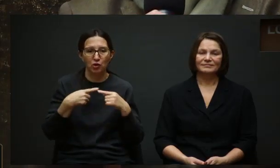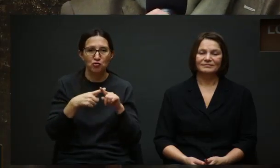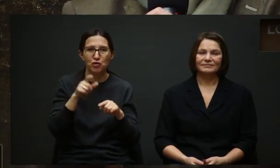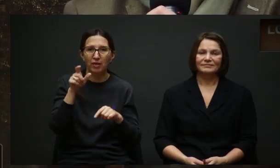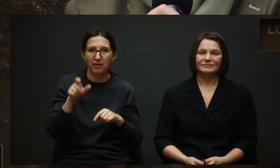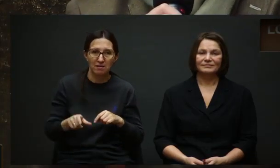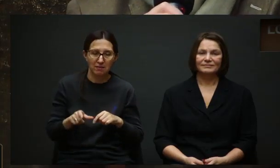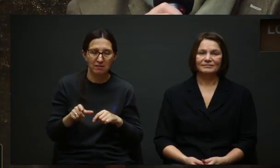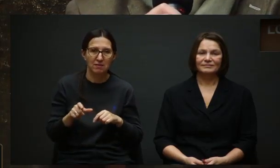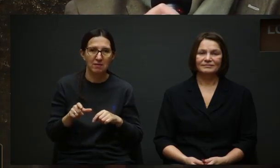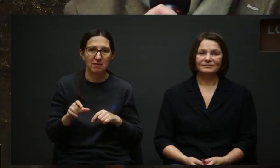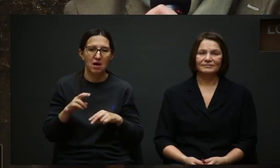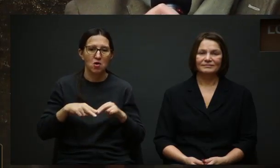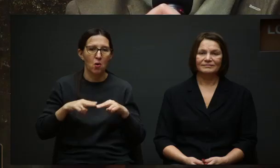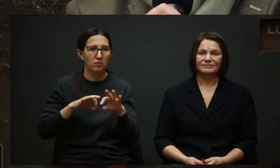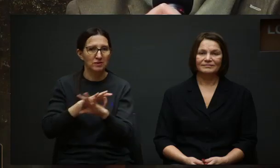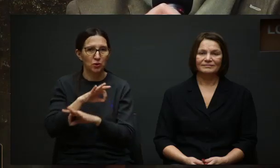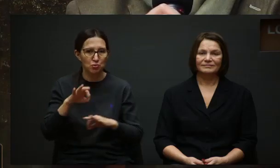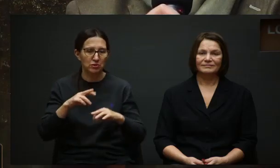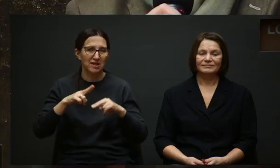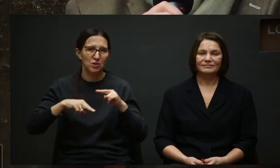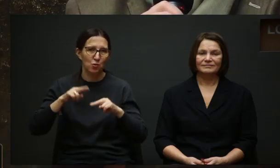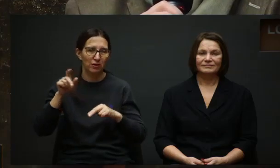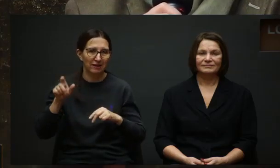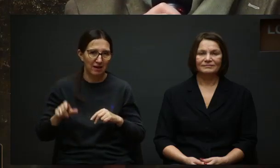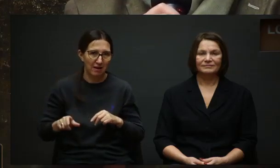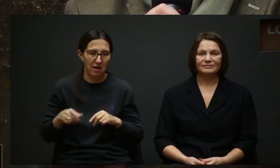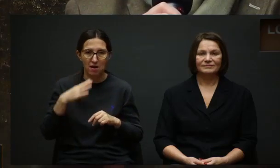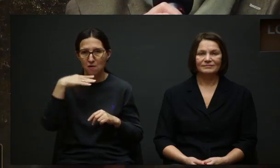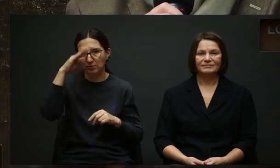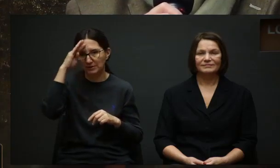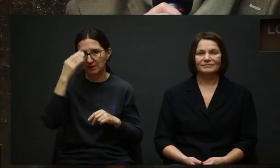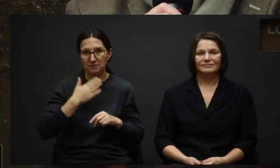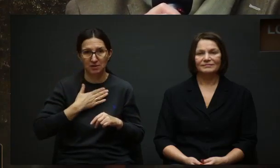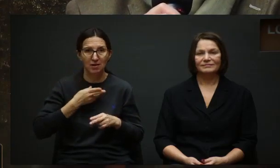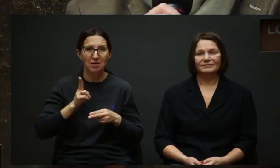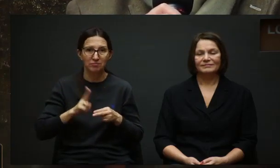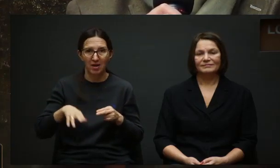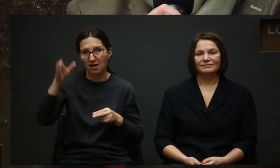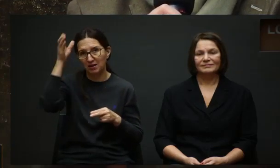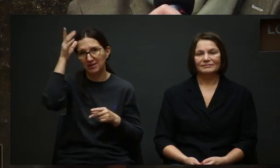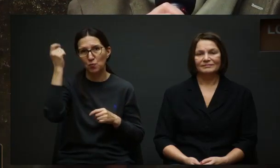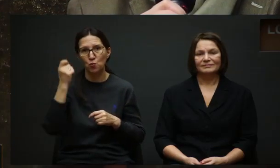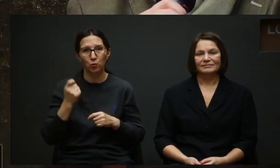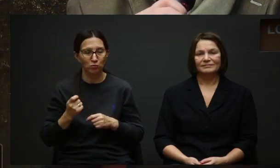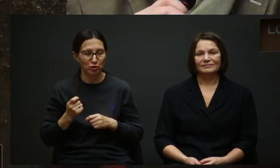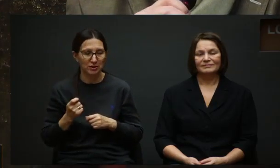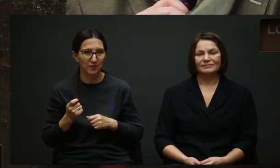инженером, конструктором, строителем, отец закончил Академию художеств.